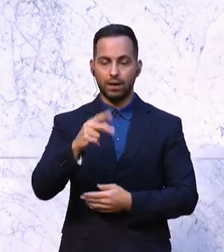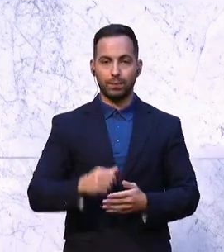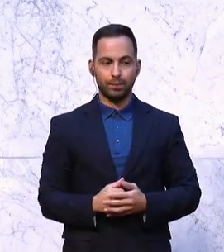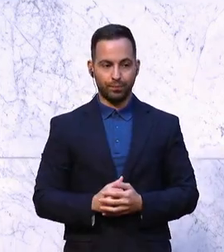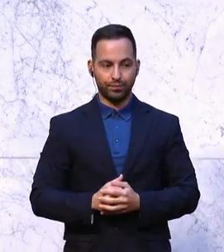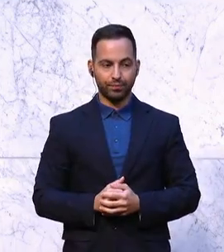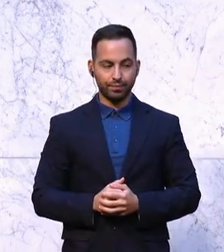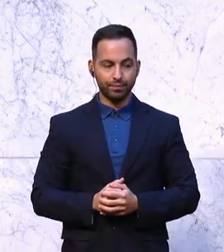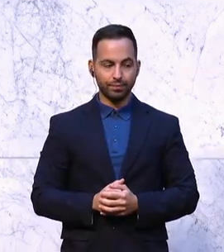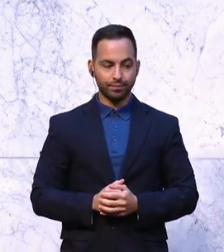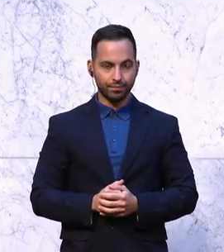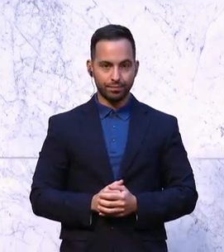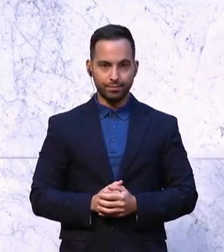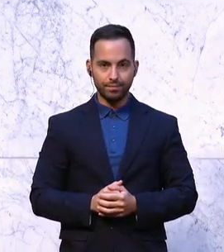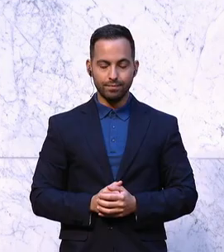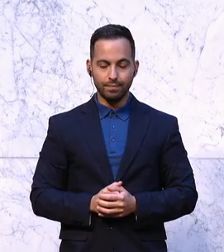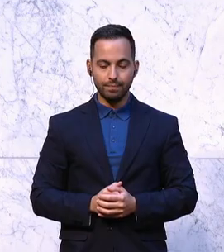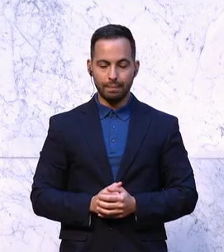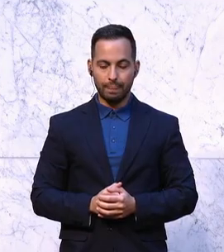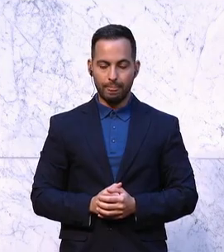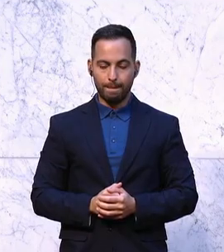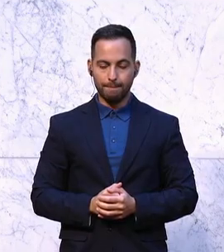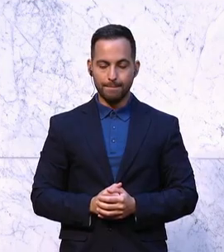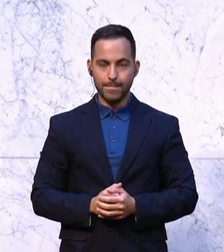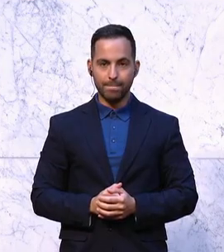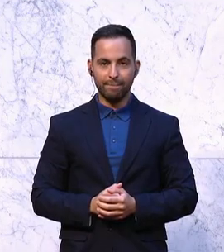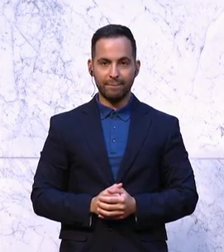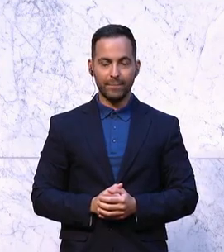Milliarden, die von der Regierung vor einigen Wochen für Kinderbetreuung versprochen wurden.